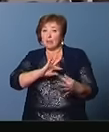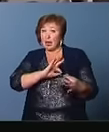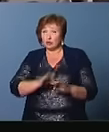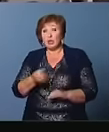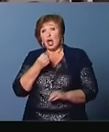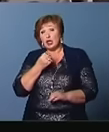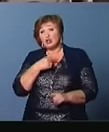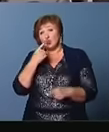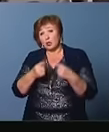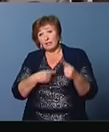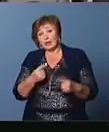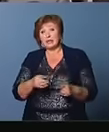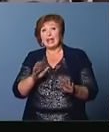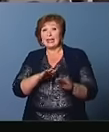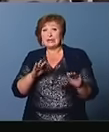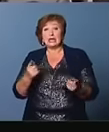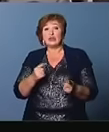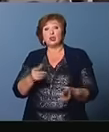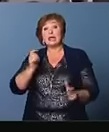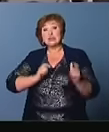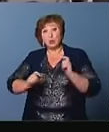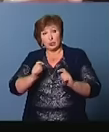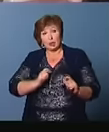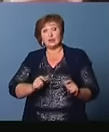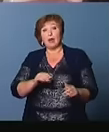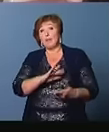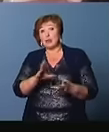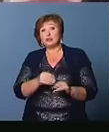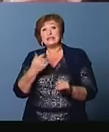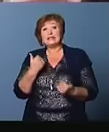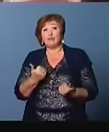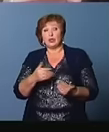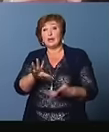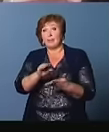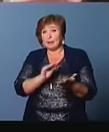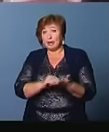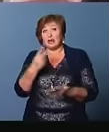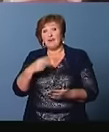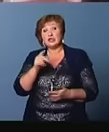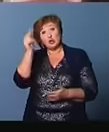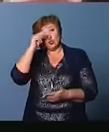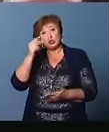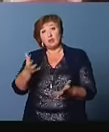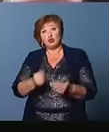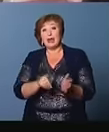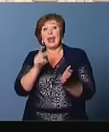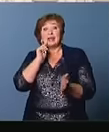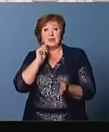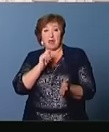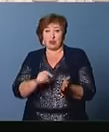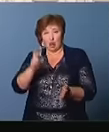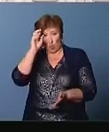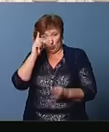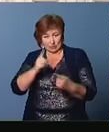про гранты и именные стипендии, за которые студенты могут побороться. На прошлой неделе, к примеру, 20 учащихся получили стипендии Госсовета. С